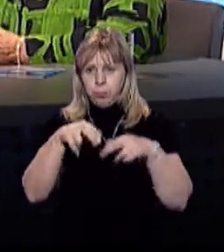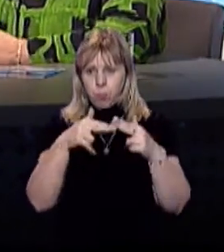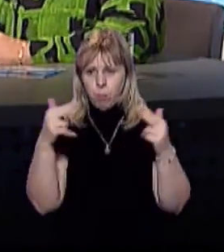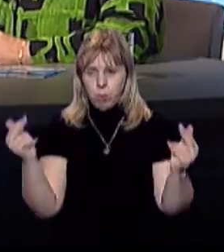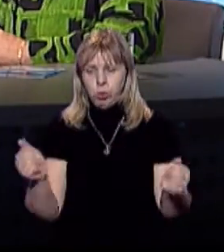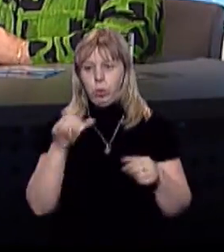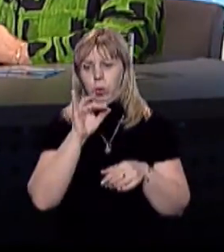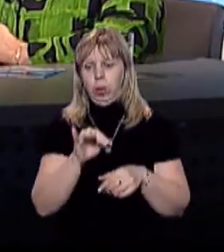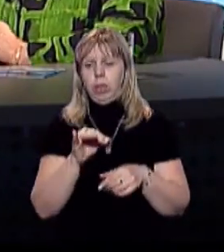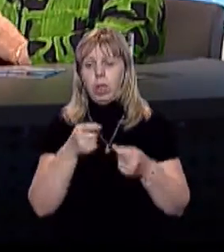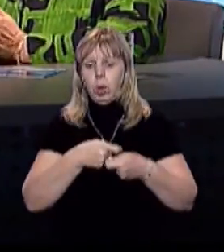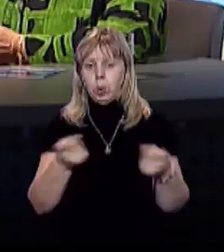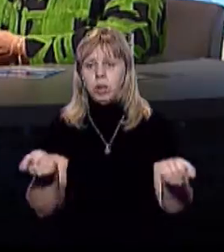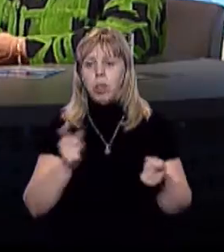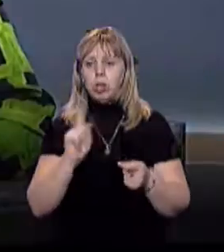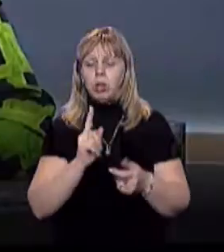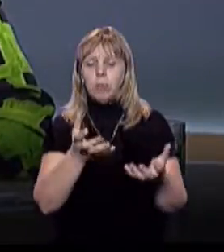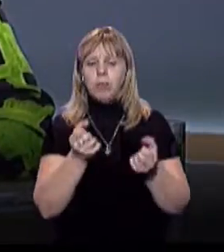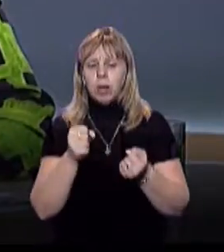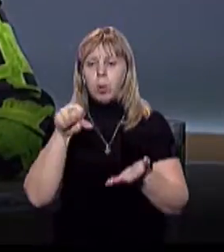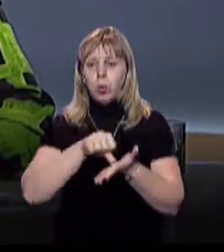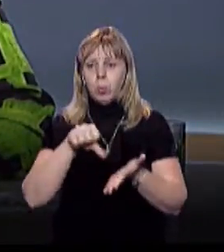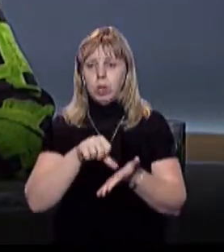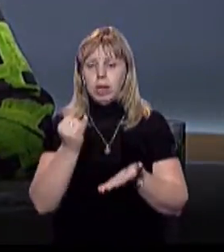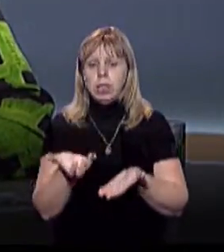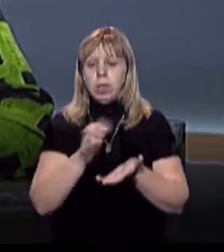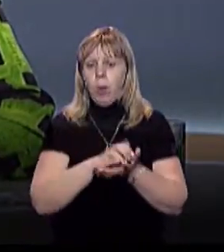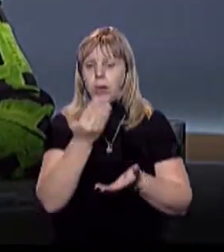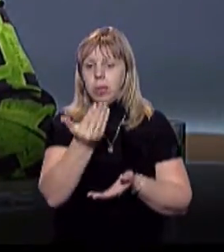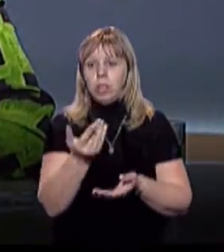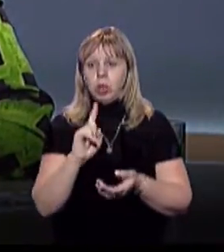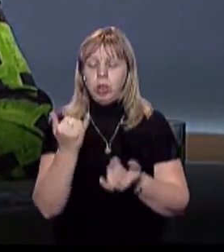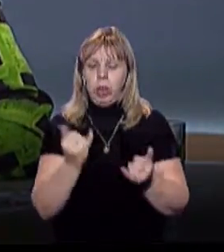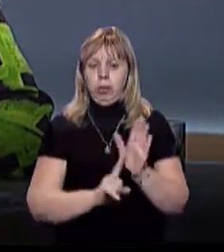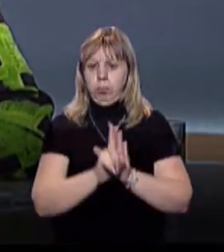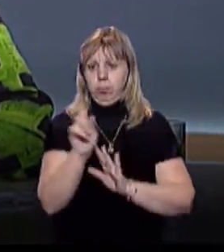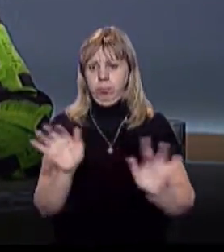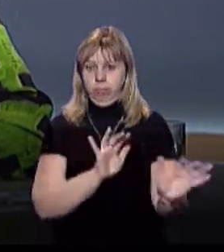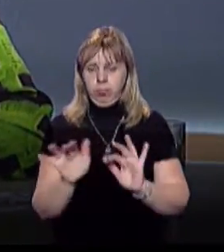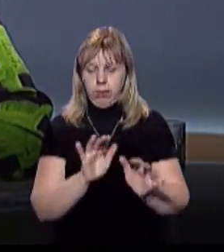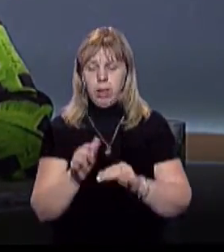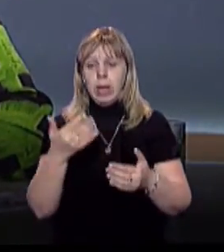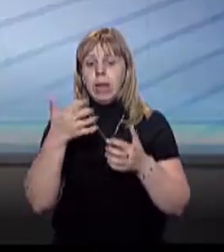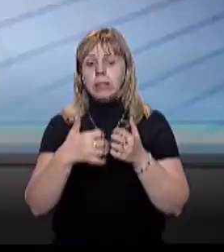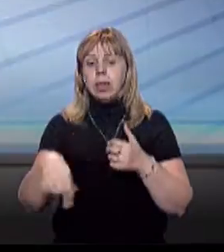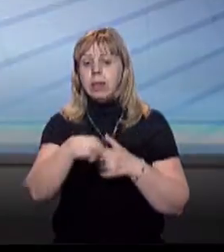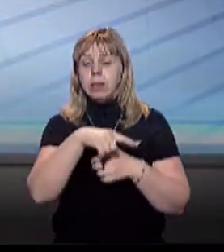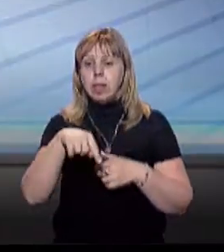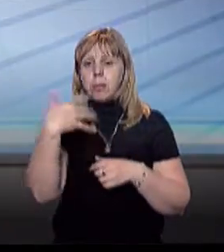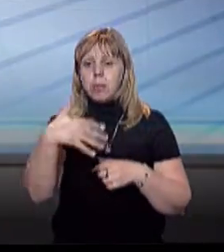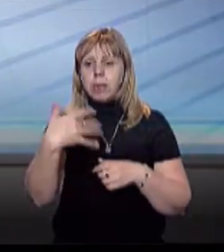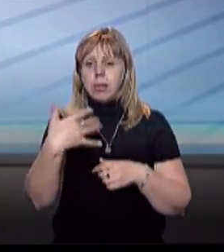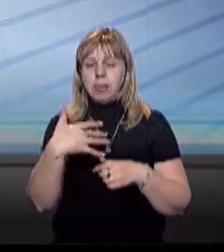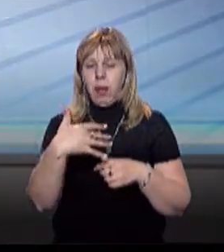і роздавали, щоб брали участь і знайомити їх, що зараз проходить оця акція. Серед цих 50